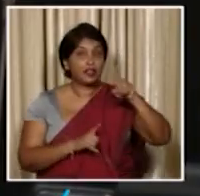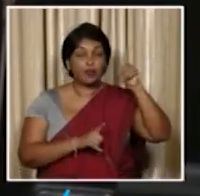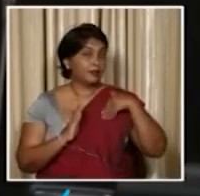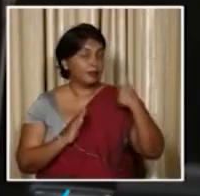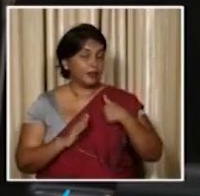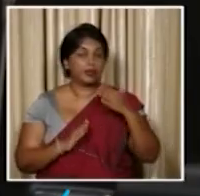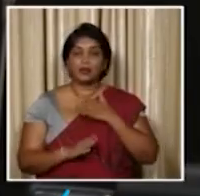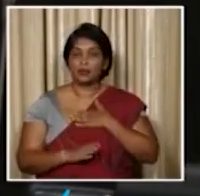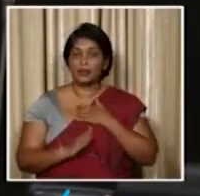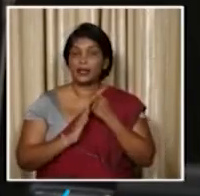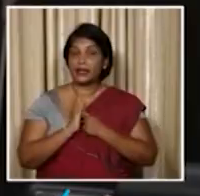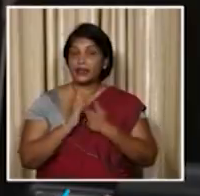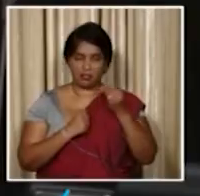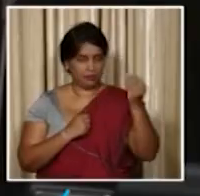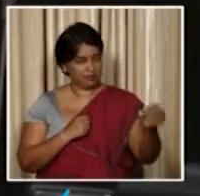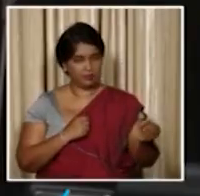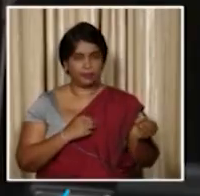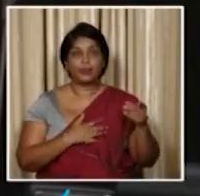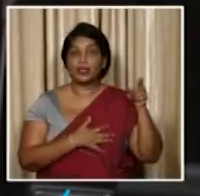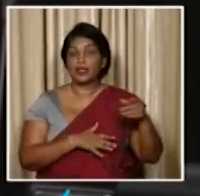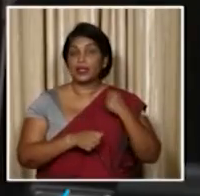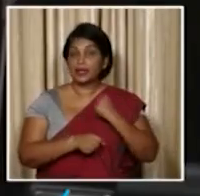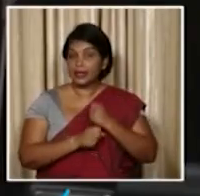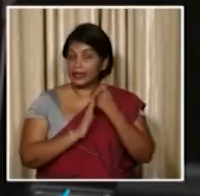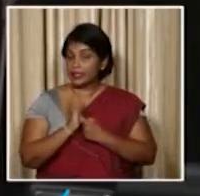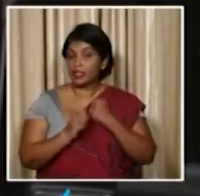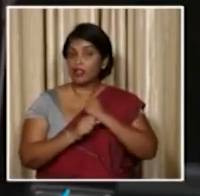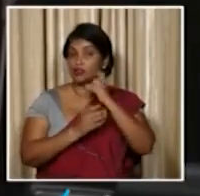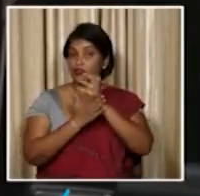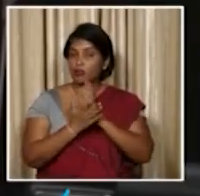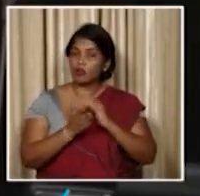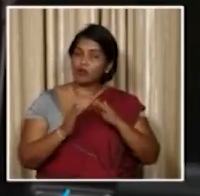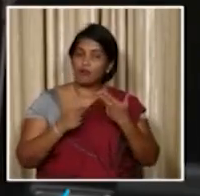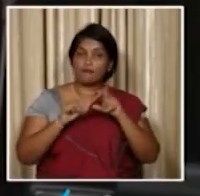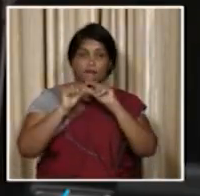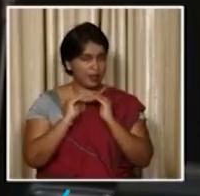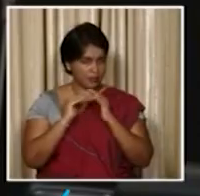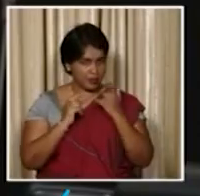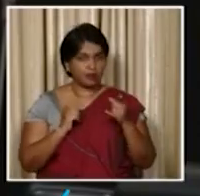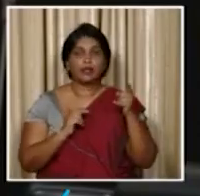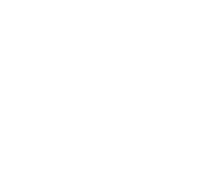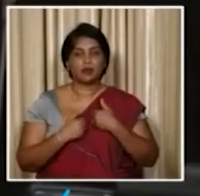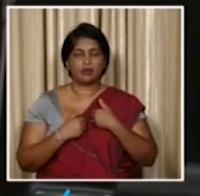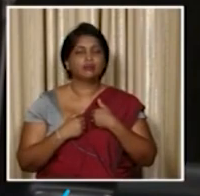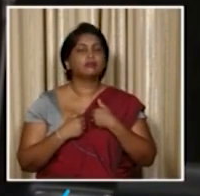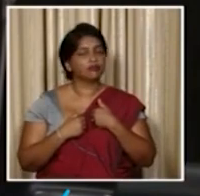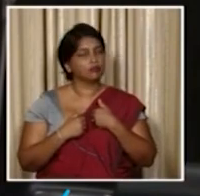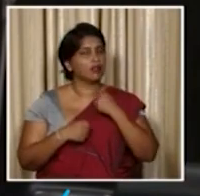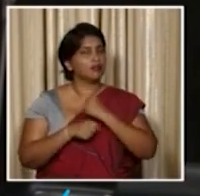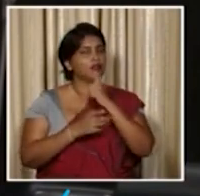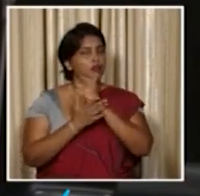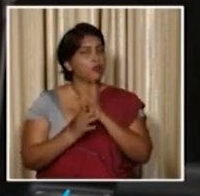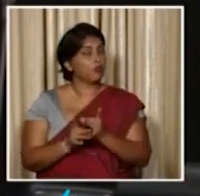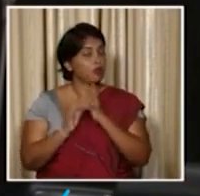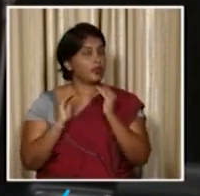බැඳිලත් නැහැ නීතියක් හදලා දුන්නට ඒ නීති ආණ්ඩුක්‍රම ව්‍යවස්ථාවේ කුමන හෝ වගන්තියකට පටහැනි වෙනවා නම් නීතිපතිවරයා ආණ්ඩුක්‍රම ව්‍යවස්ථාවට